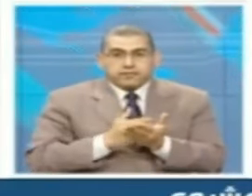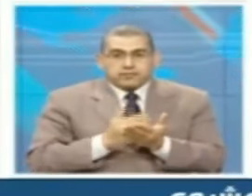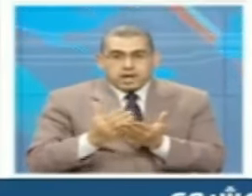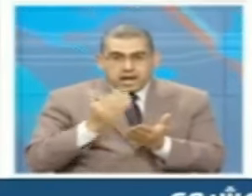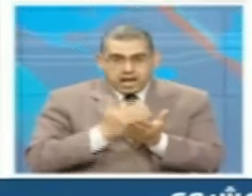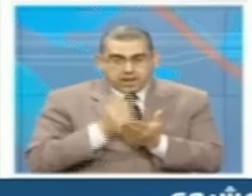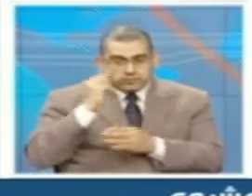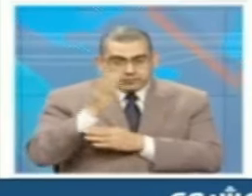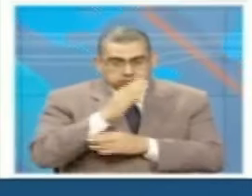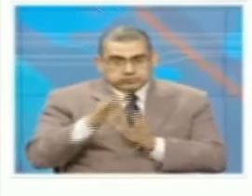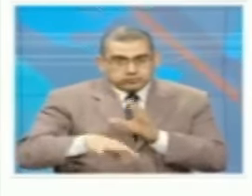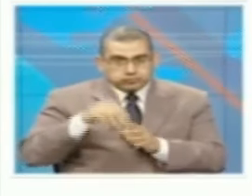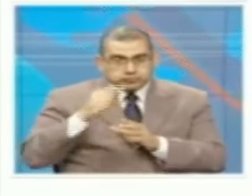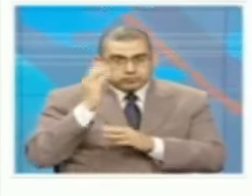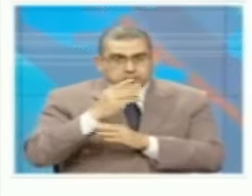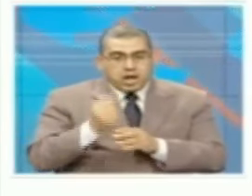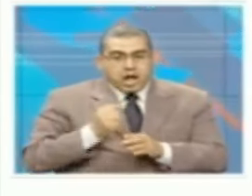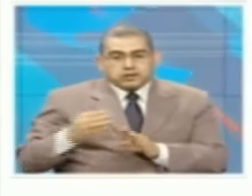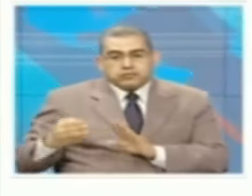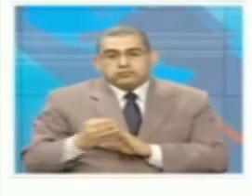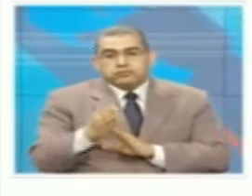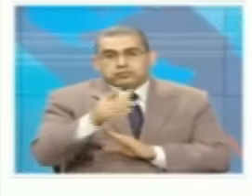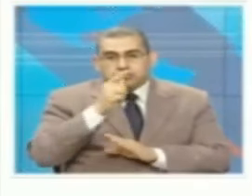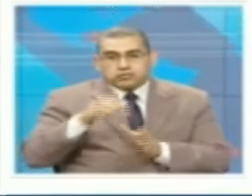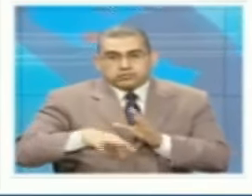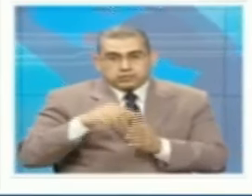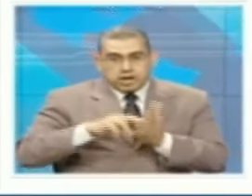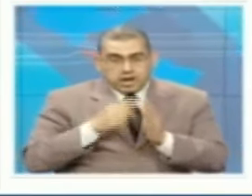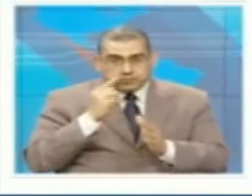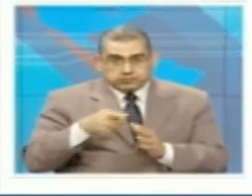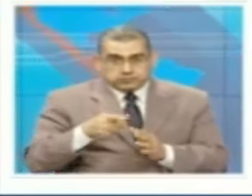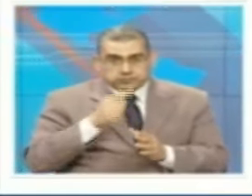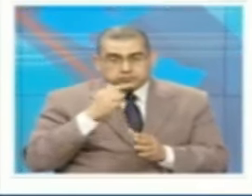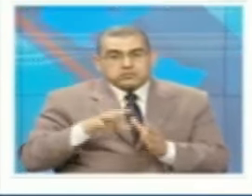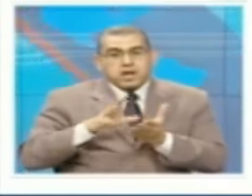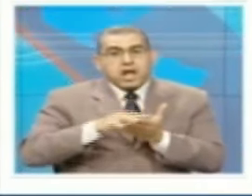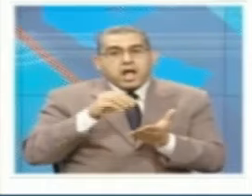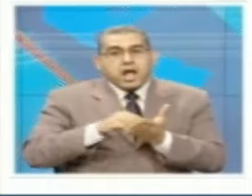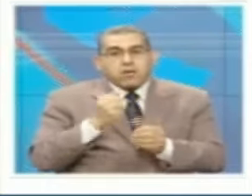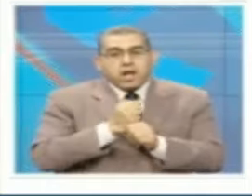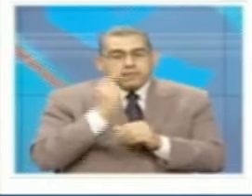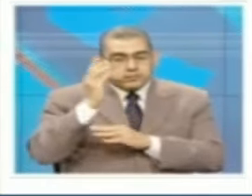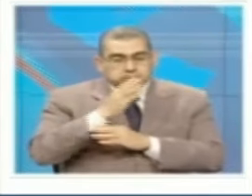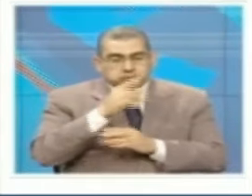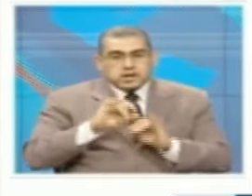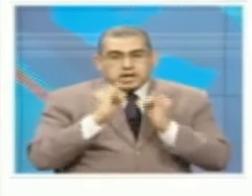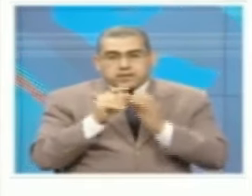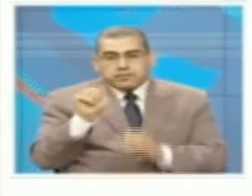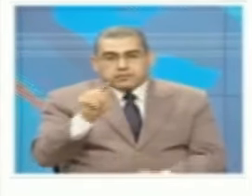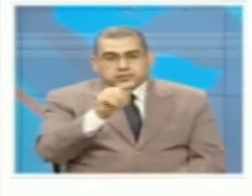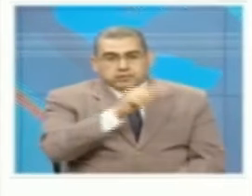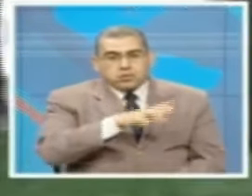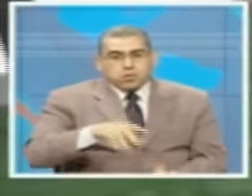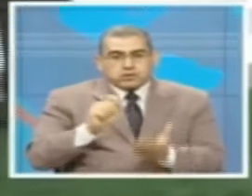قبل ما ندرس دراسات الجدوى الاقتصادية أو الدراسات الفنية بتاعته. بدأنا الأول بالدراسات الاجتماعية ودراسات الأثر